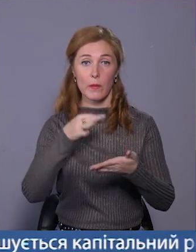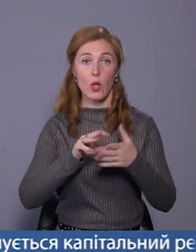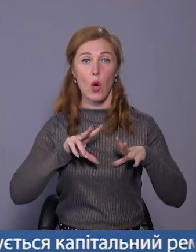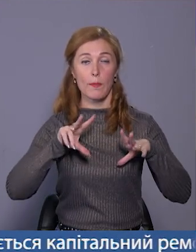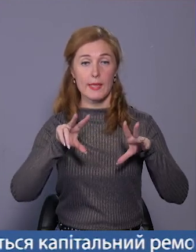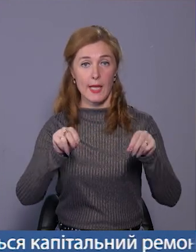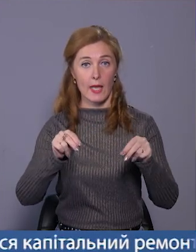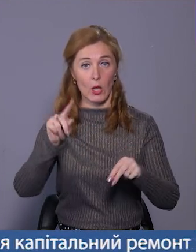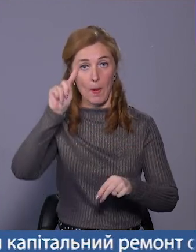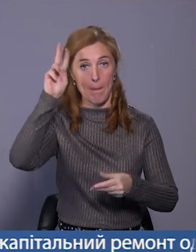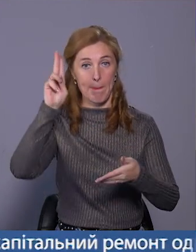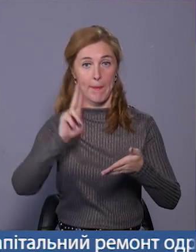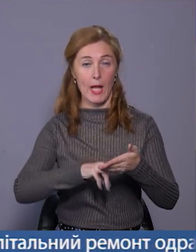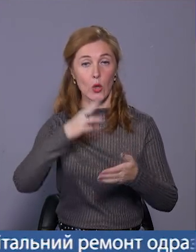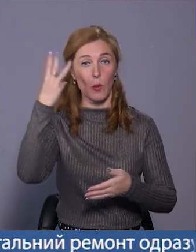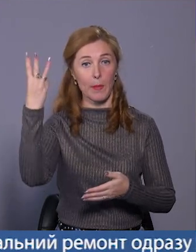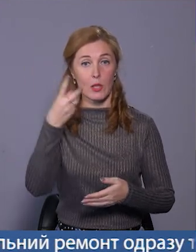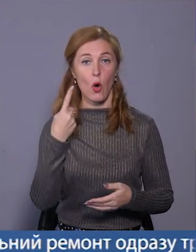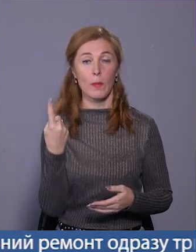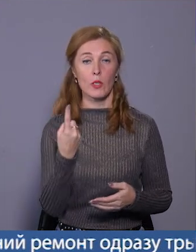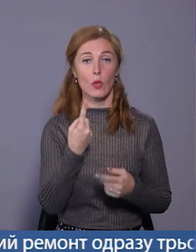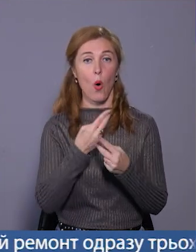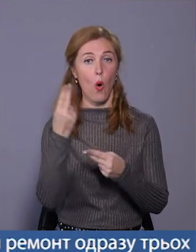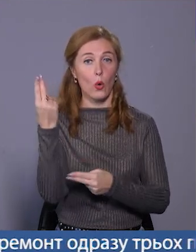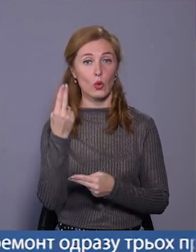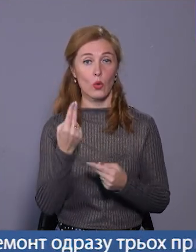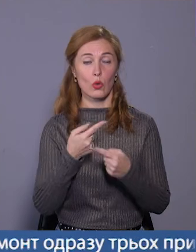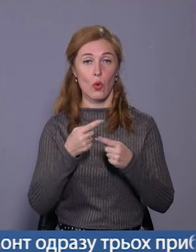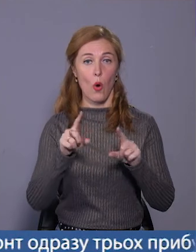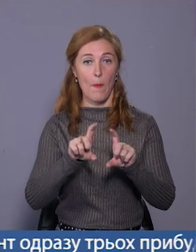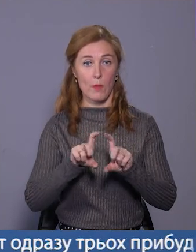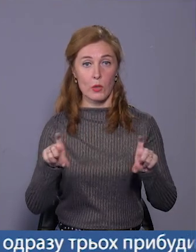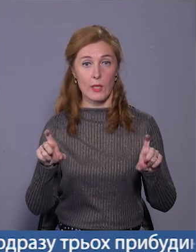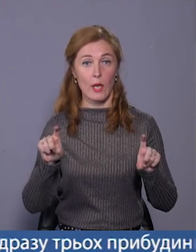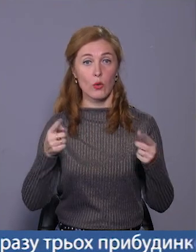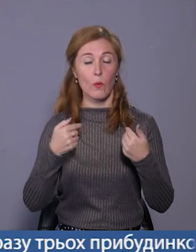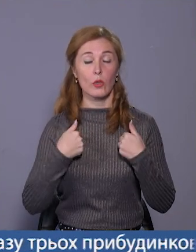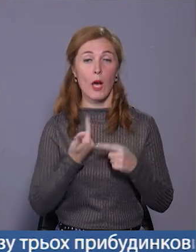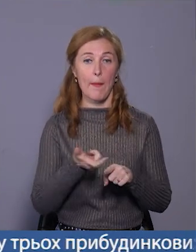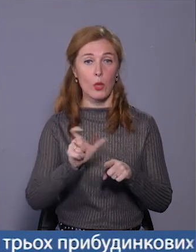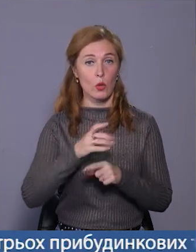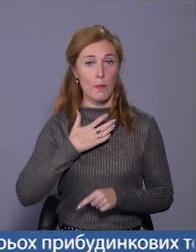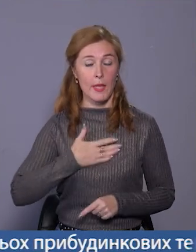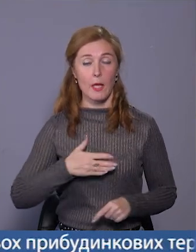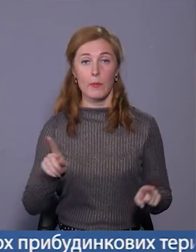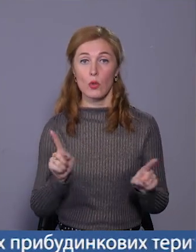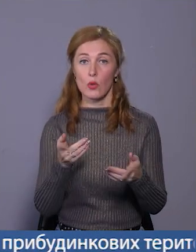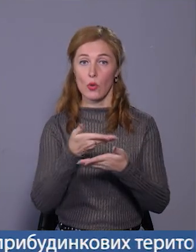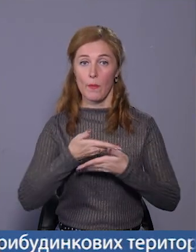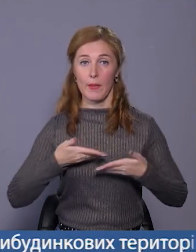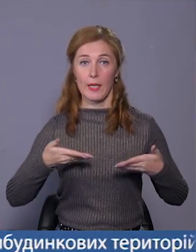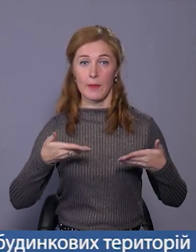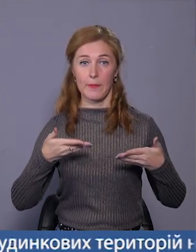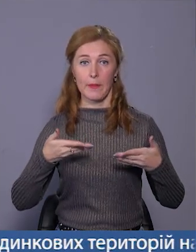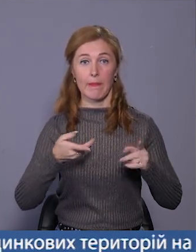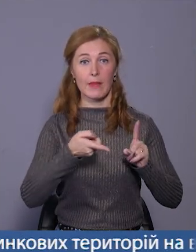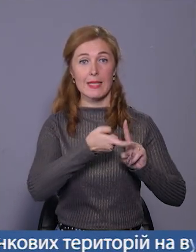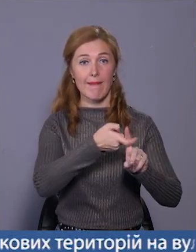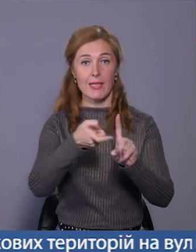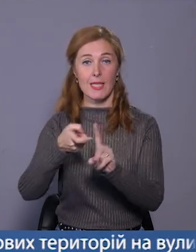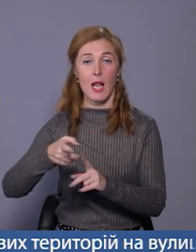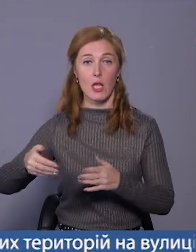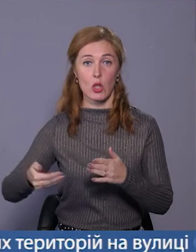обіцянкам бренду Хмельницького обласного художнього музею як бренду. І тому нам дуже приємно, що ми зав'язали нові контакти.